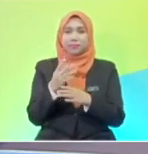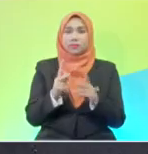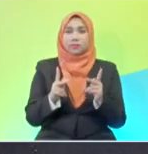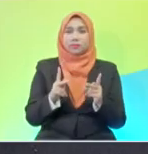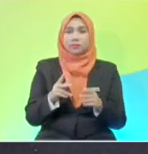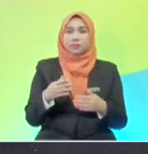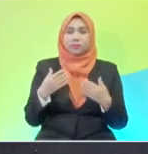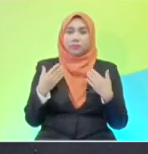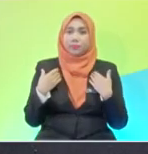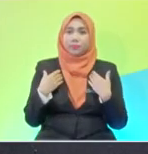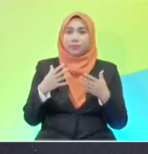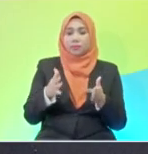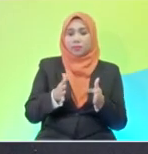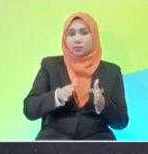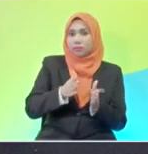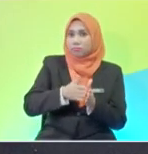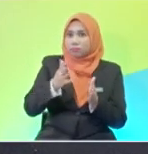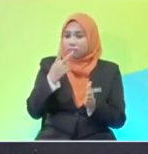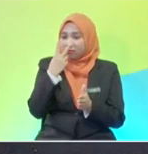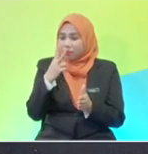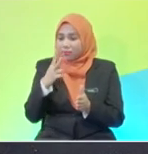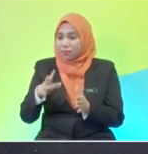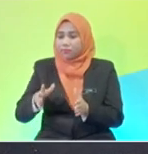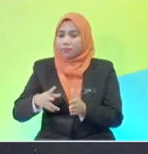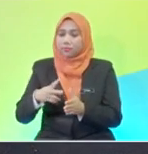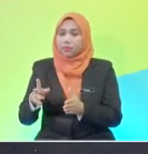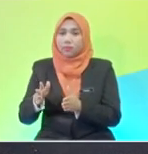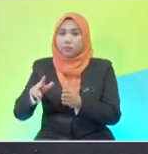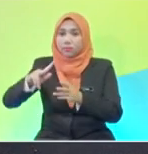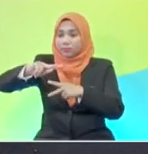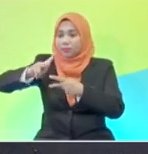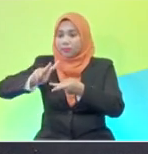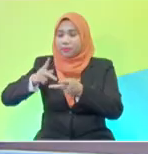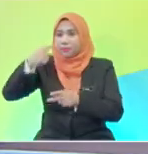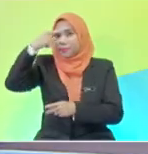Coba buka yang di dalam kotak hitam